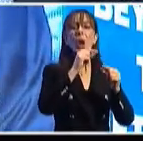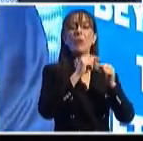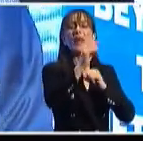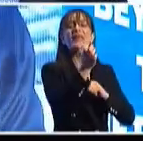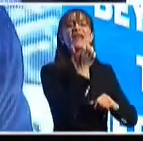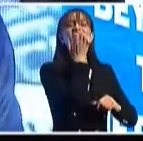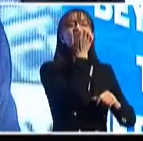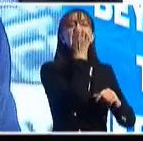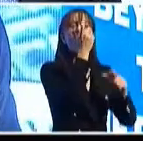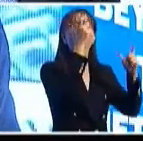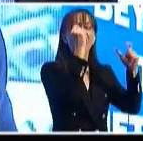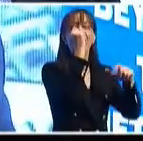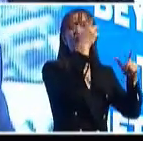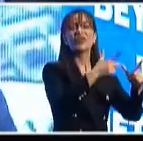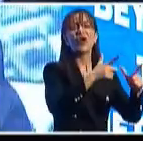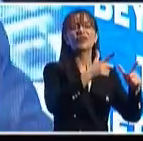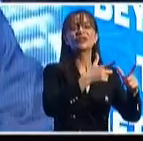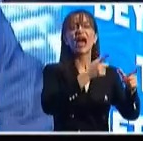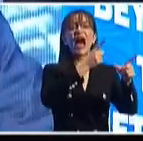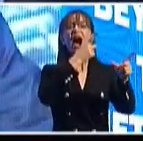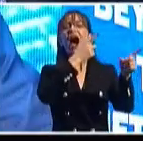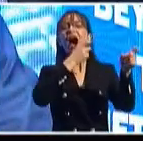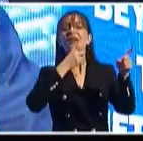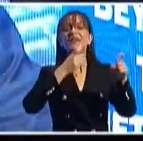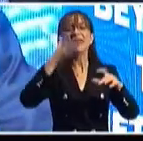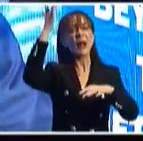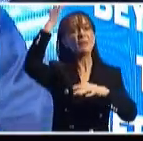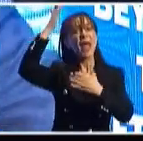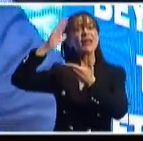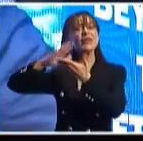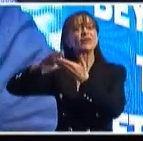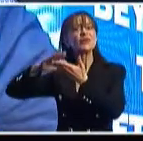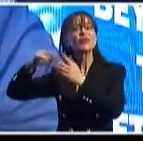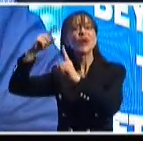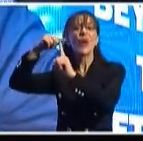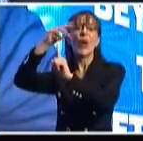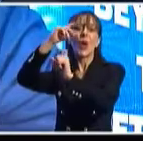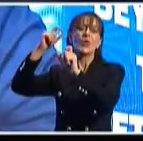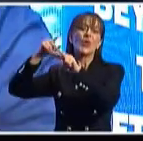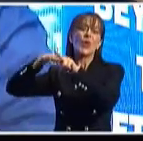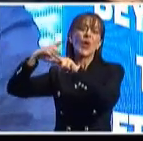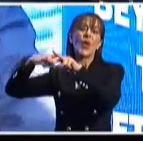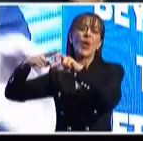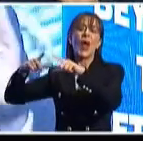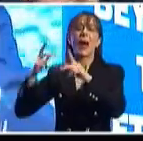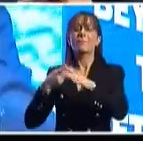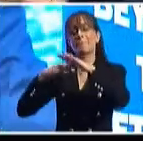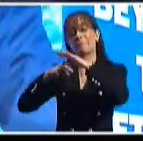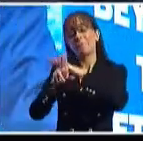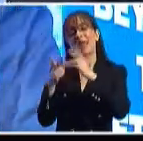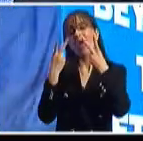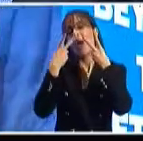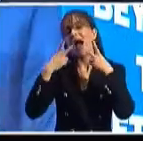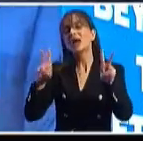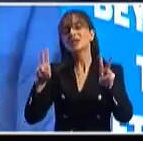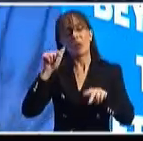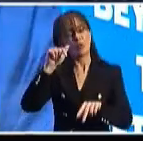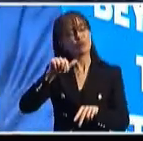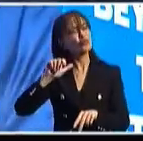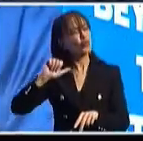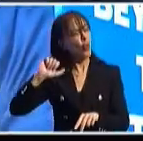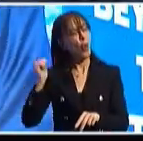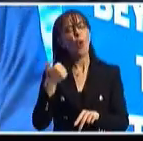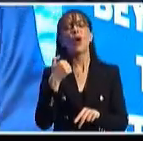Sefaköy Avcılar Beylikdüzü TÜYAP metro hattımız. Yani bu da çok önemsediğimiz bir